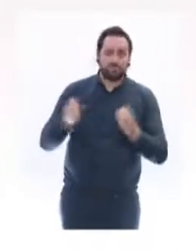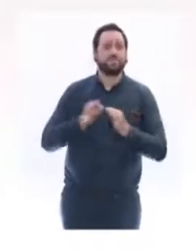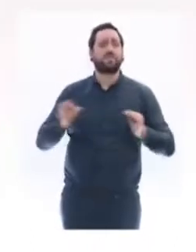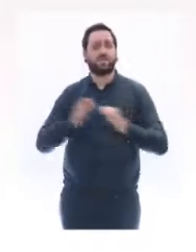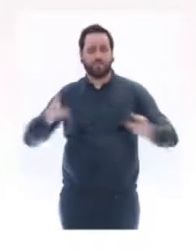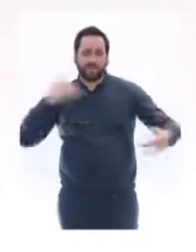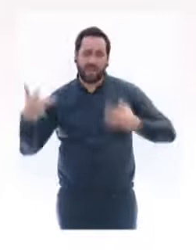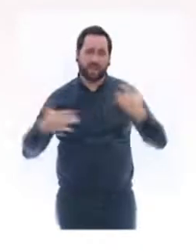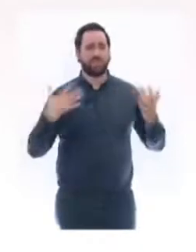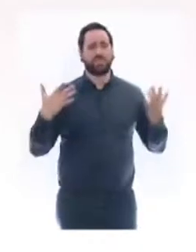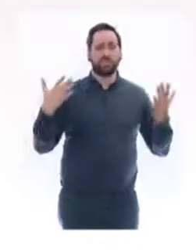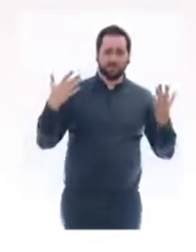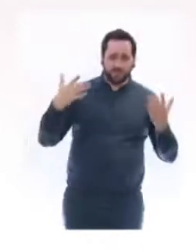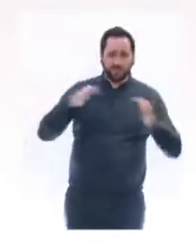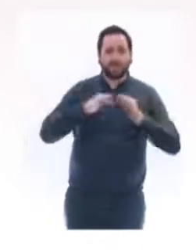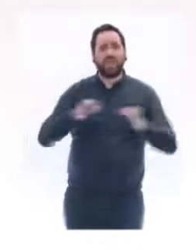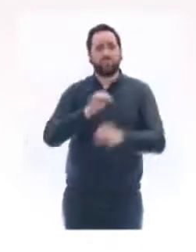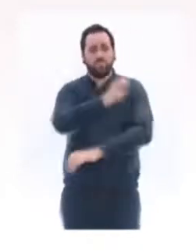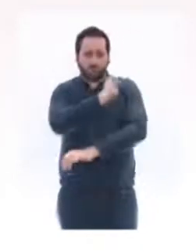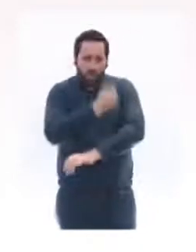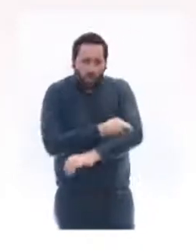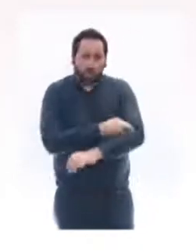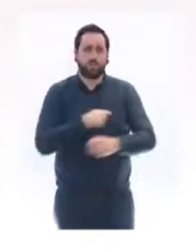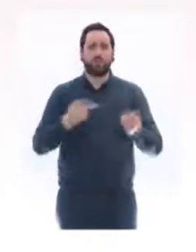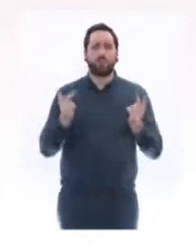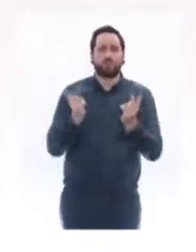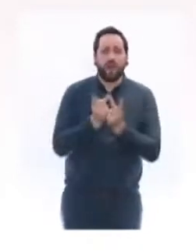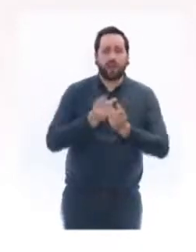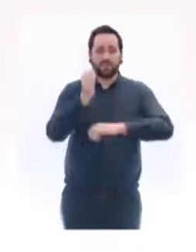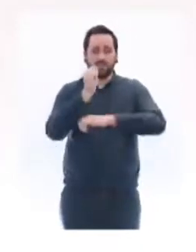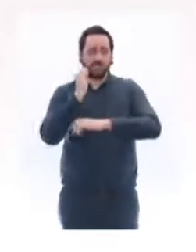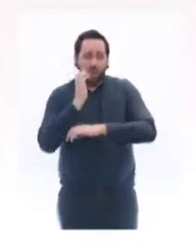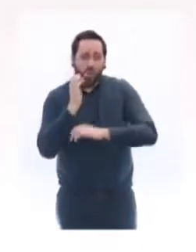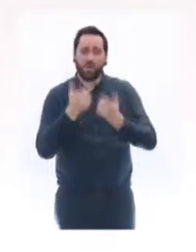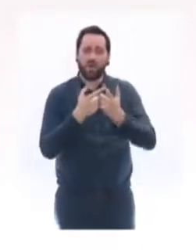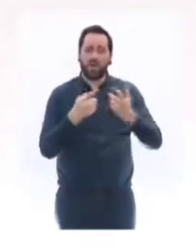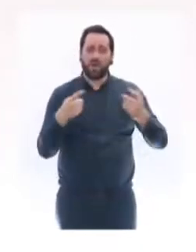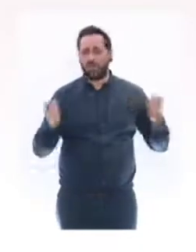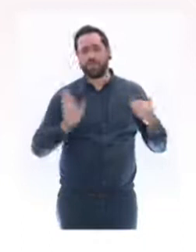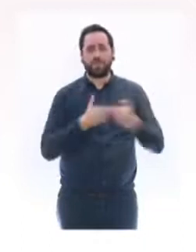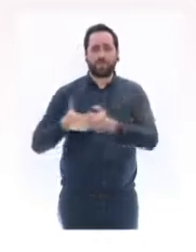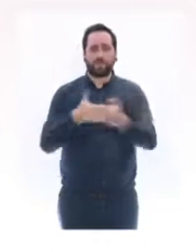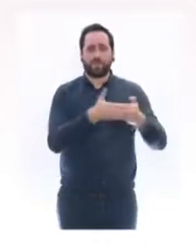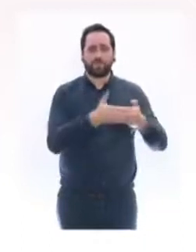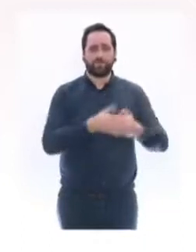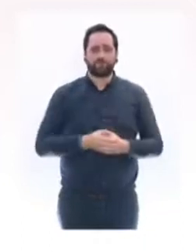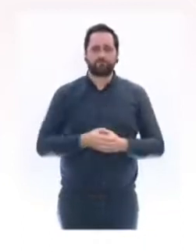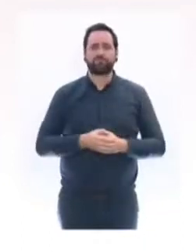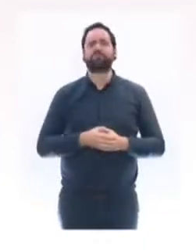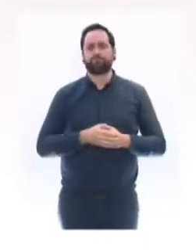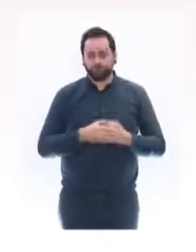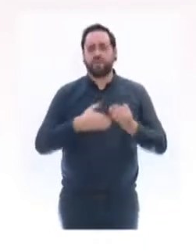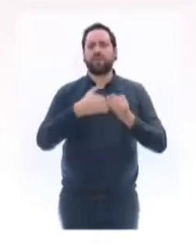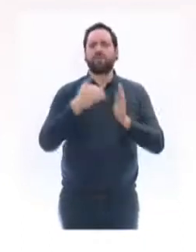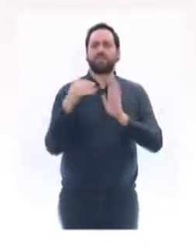salles de sport les parcs d'attraction les salons foires et expositions là encore vous trouverez la liste complète de